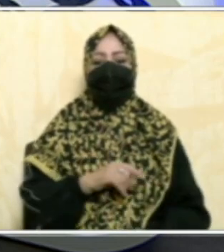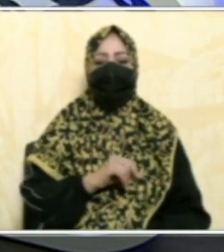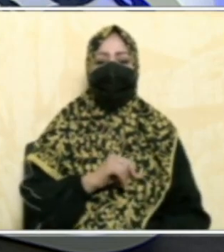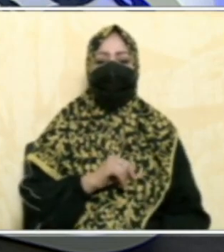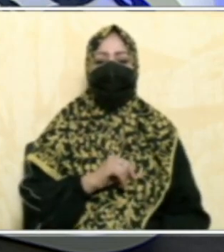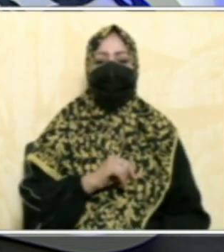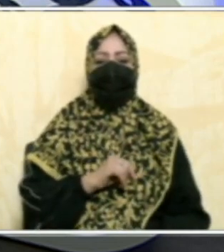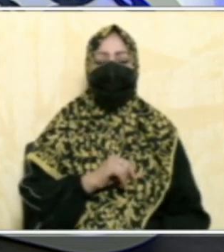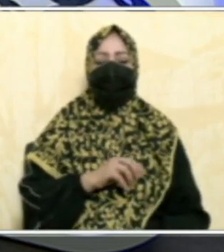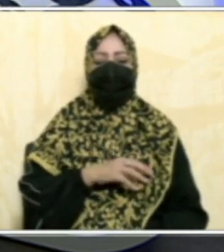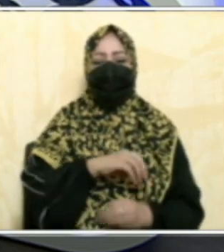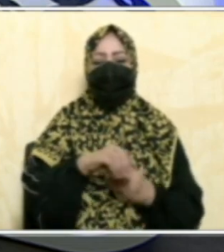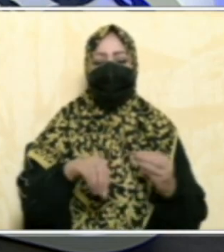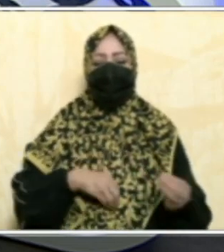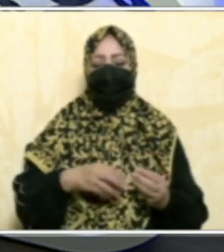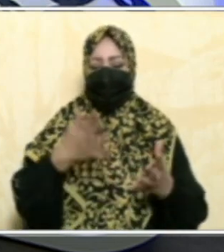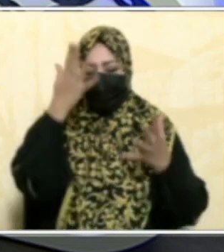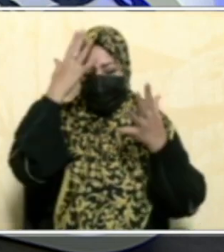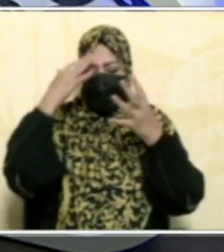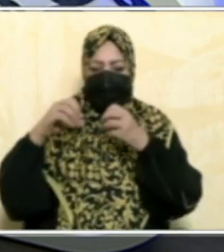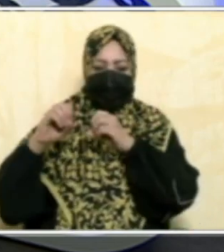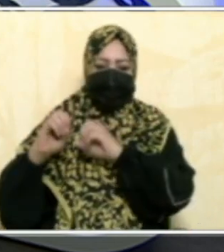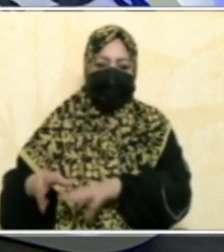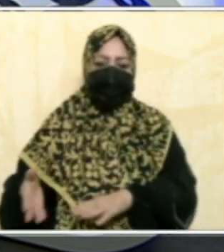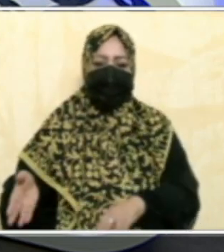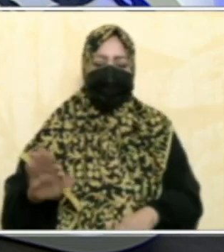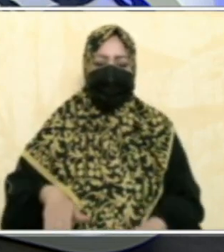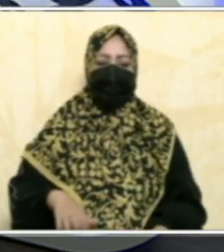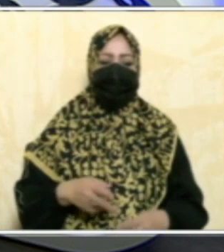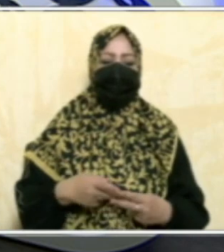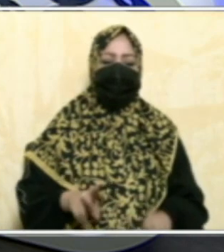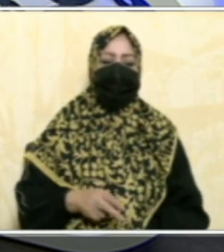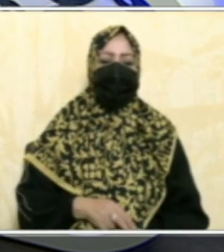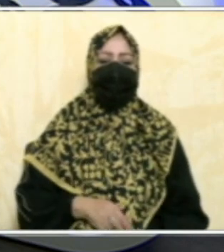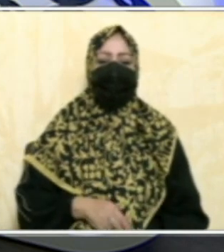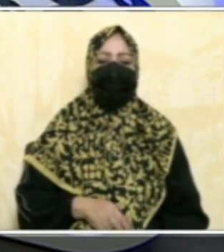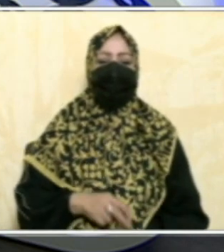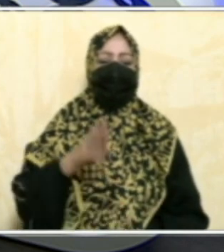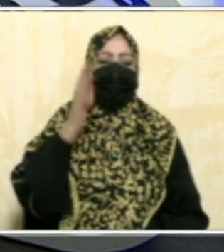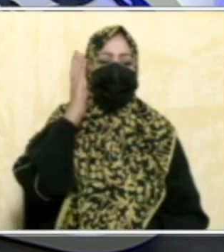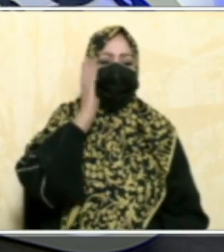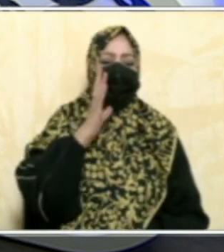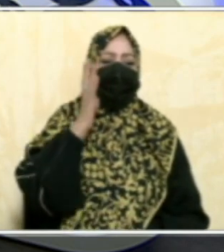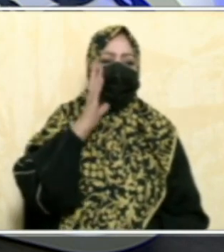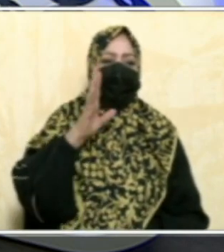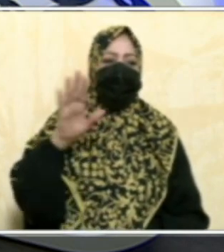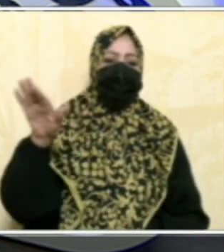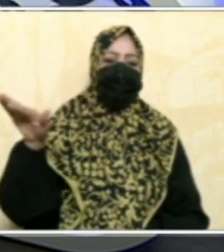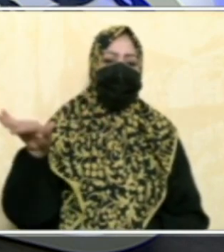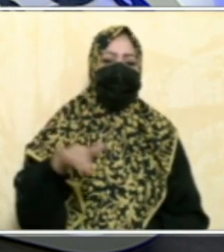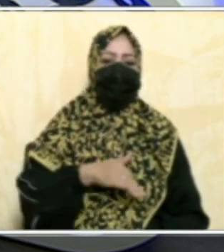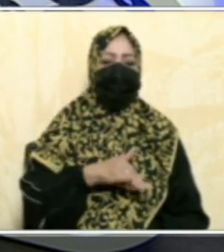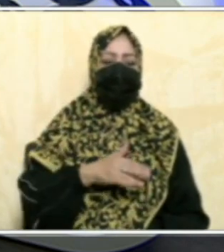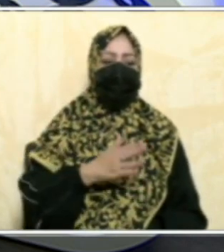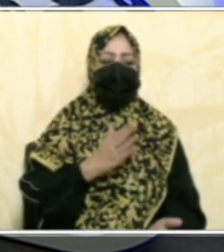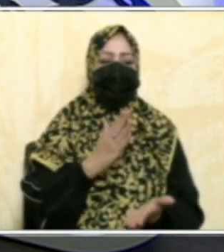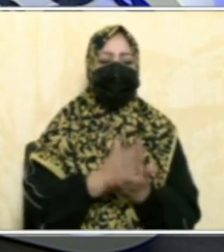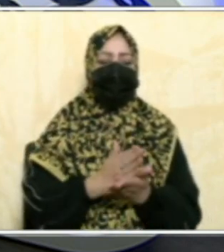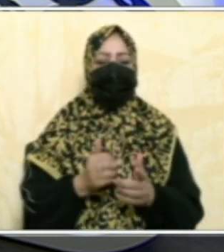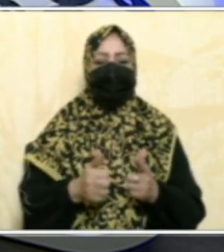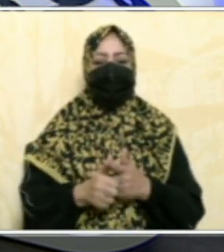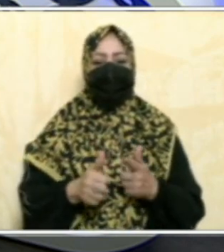والسؤال الثاني بالنسبة لصلاة المسبوق يا شيخ، أنا جيت للصلاة مسبوق سبقتني ركعة مثلا صلاة المغرب على آخر صلاة